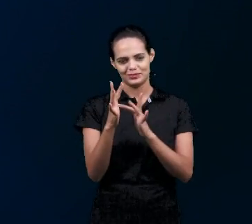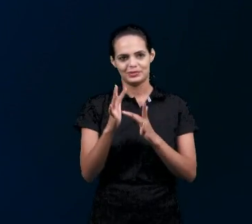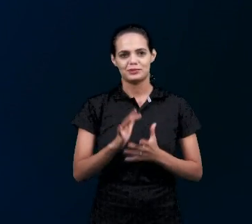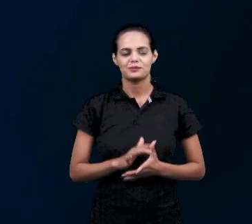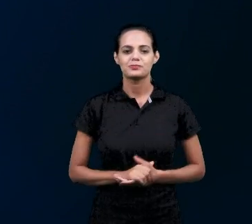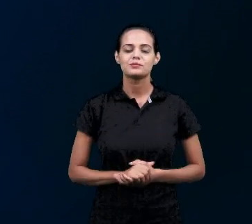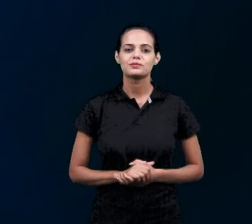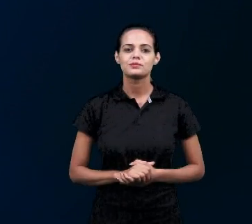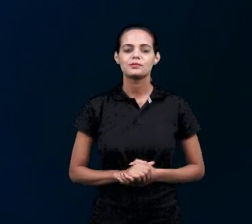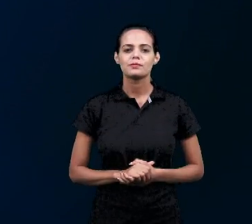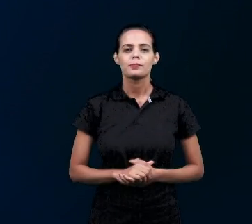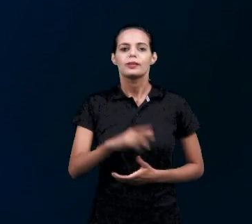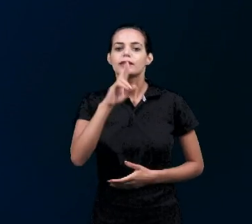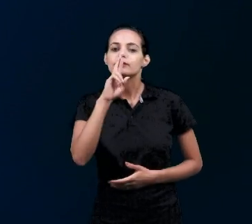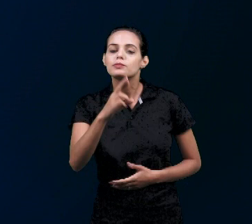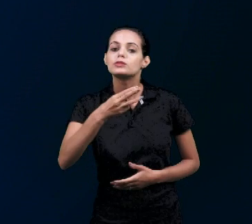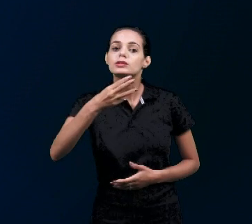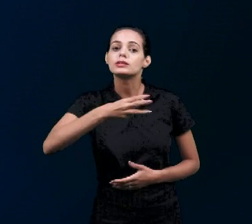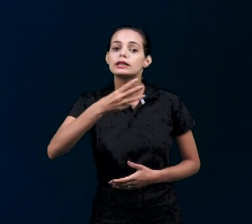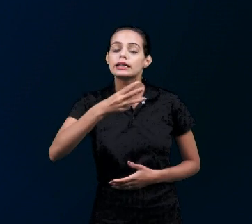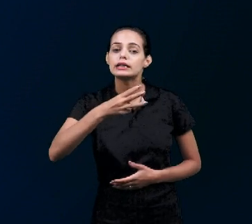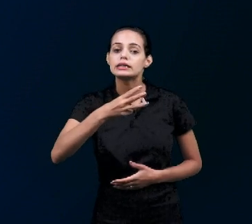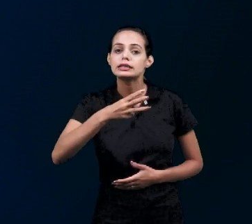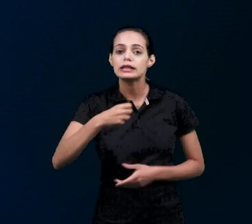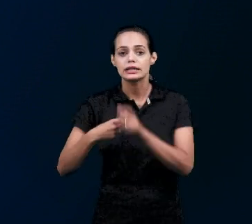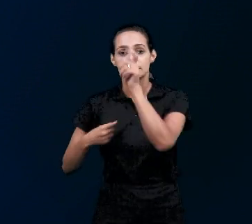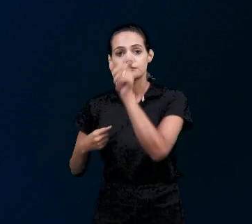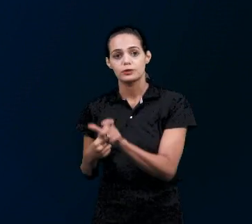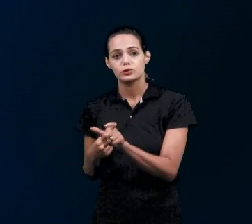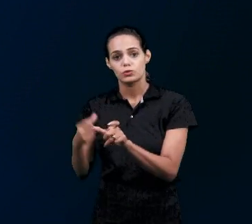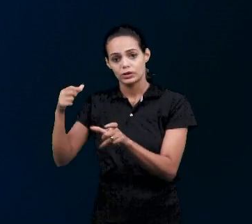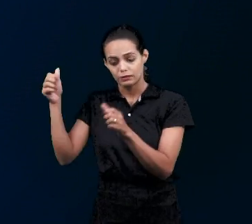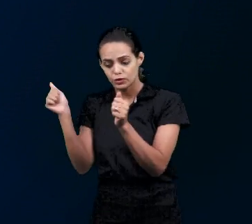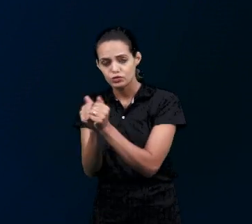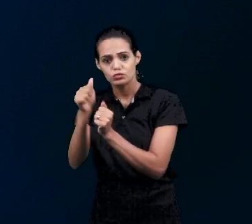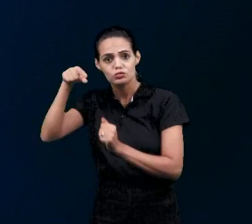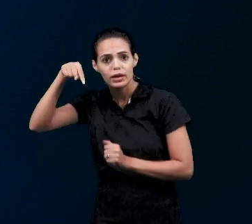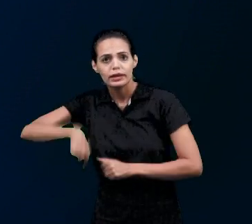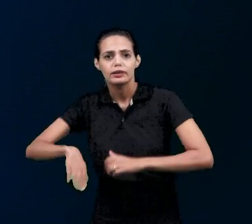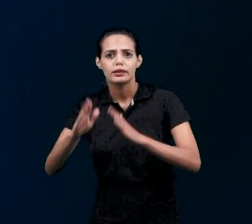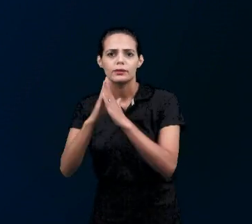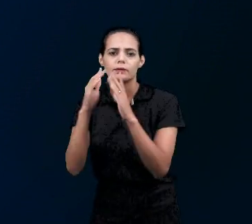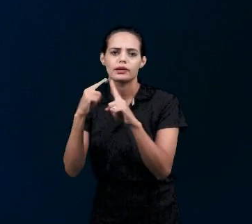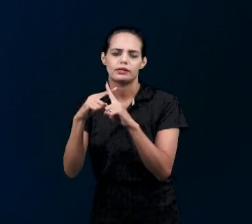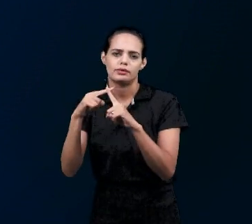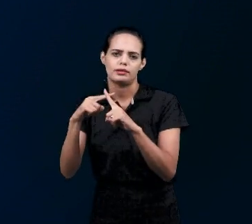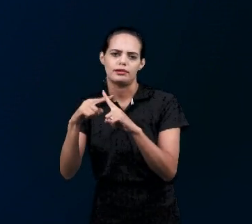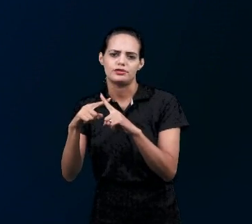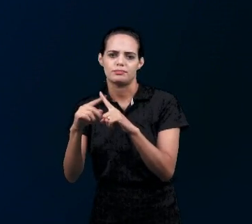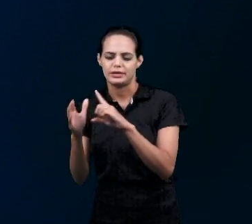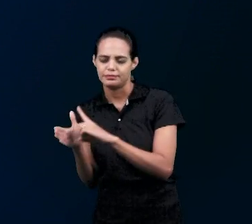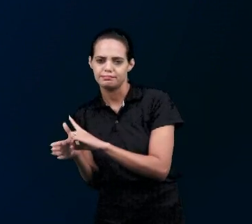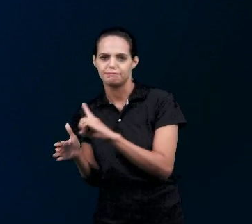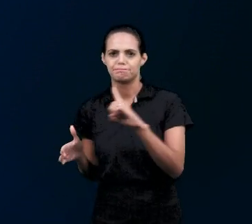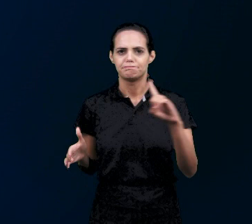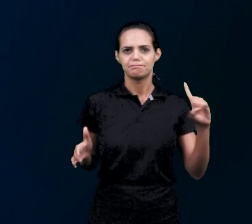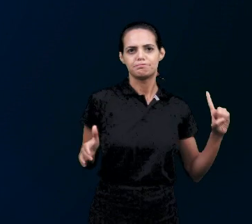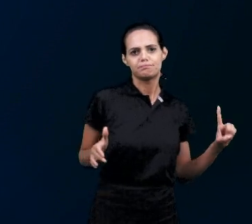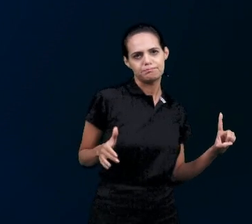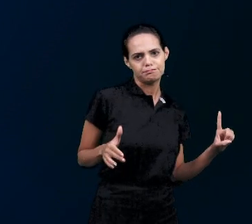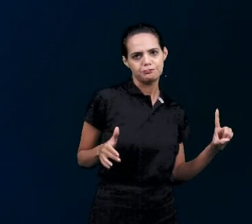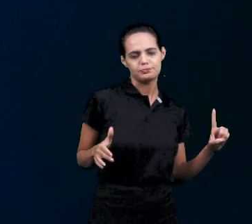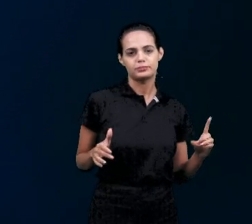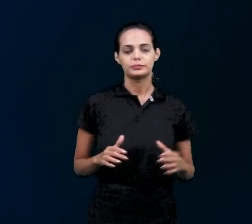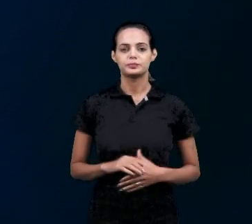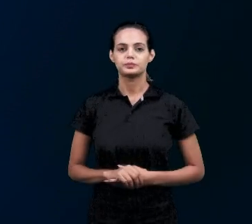la question, les apostates apparaissent au milieu de l'Église. Et qui sont ceux qui renient la parole de Dieu? En 1 Jean 2,